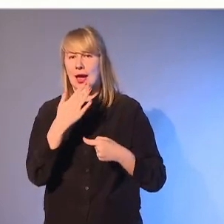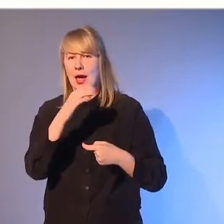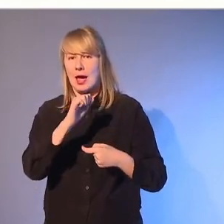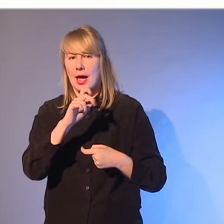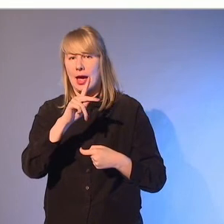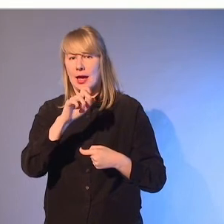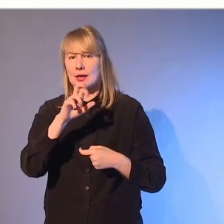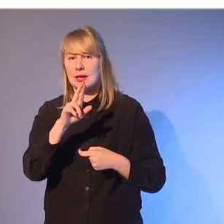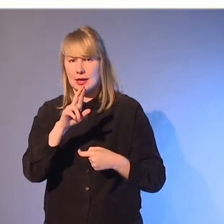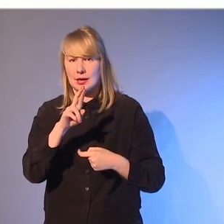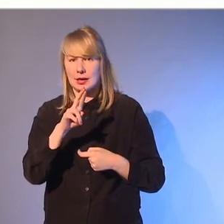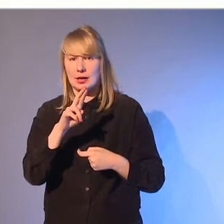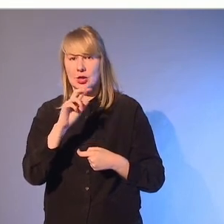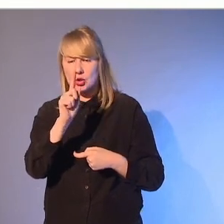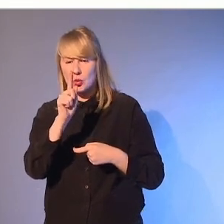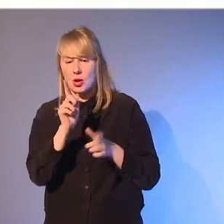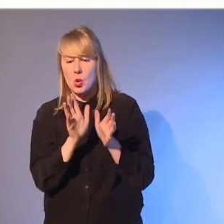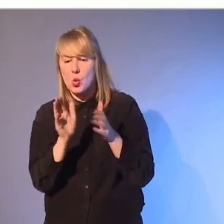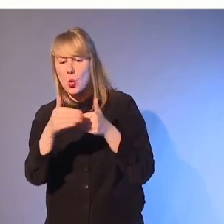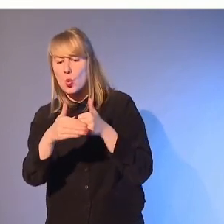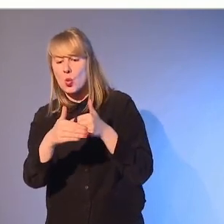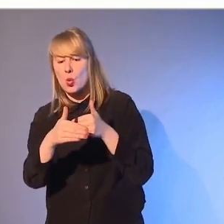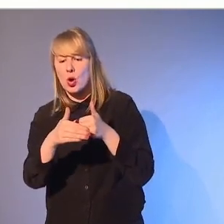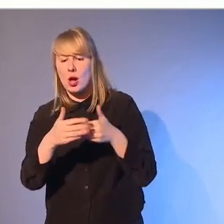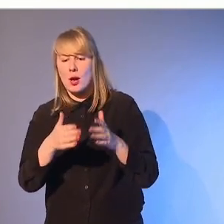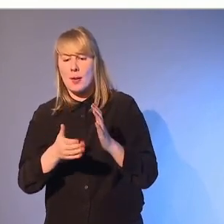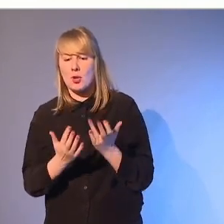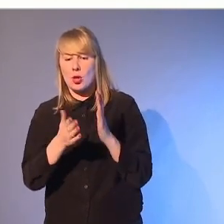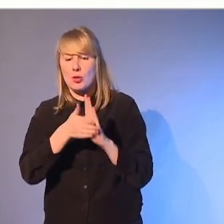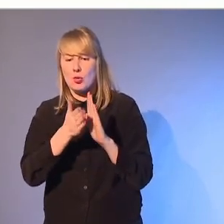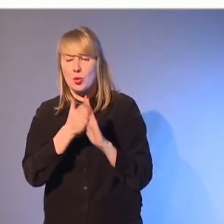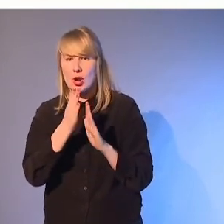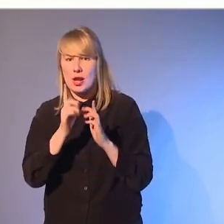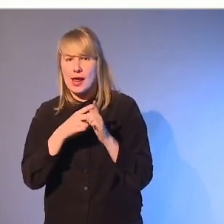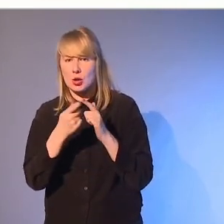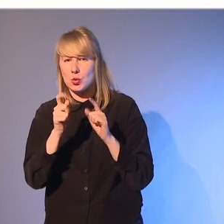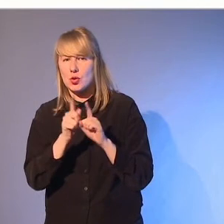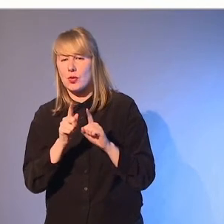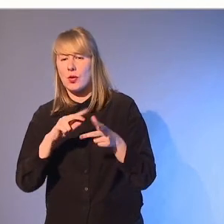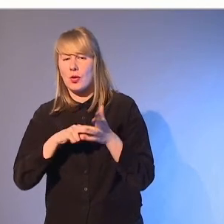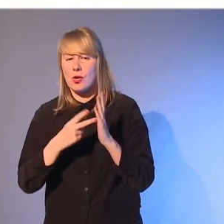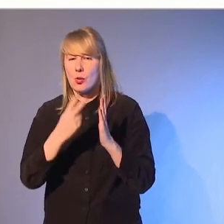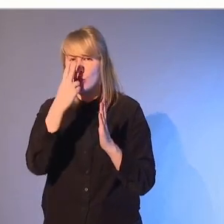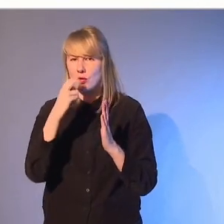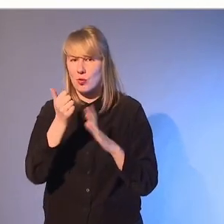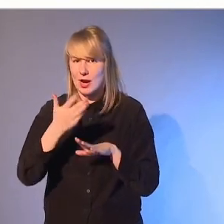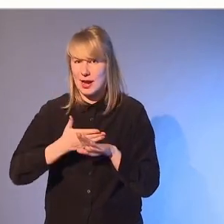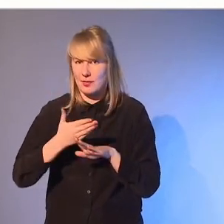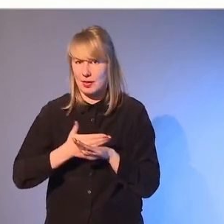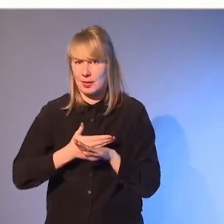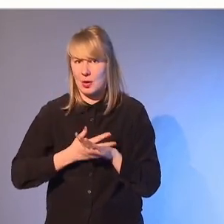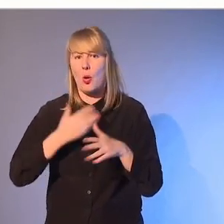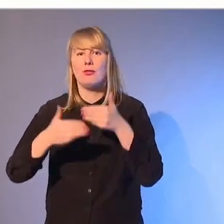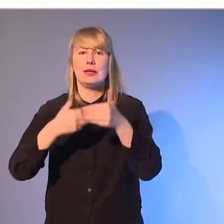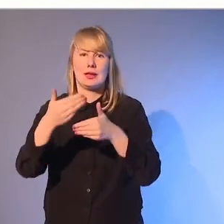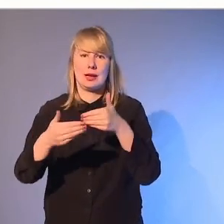da ble det jo det å komme rundt brandmuren eller komme seg rundt andre tekniske, det ble jo en utfordring for enkelte elever. Og så kom de seg